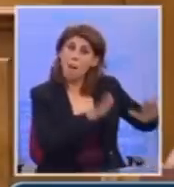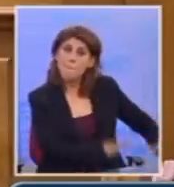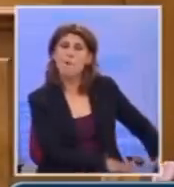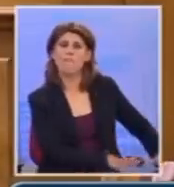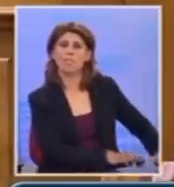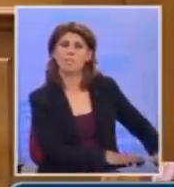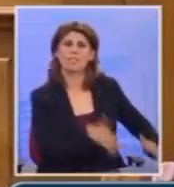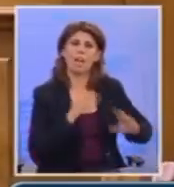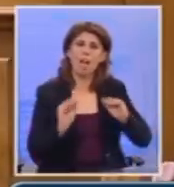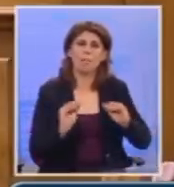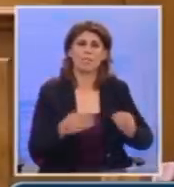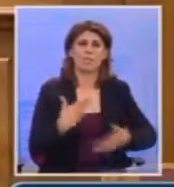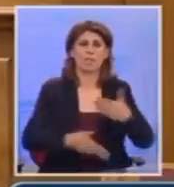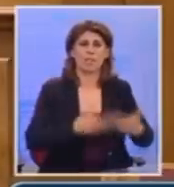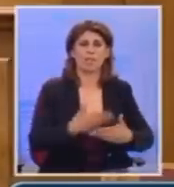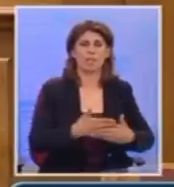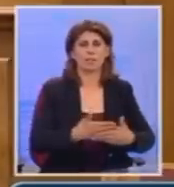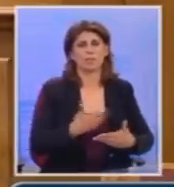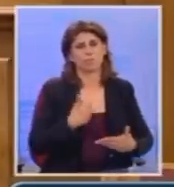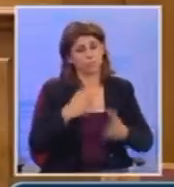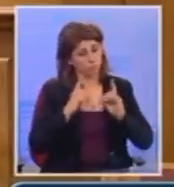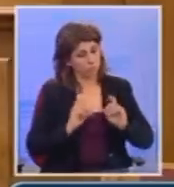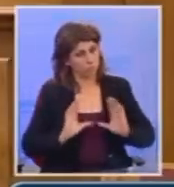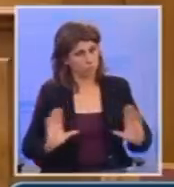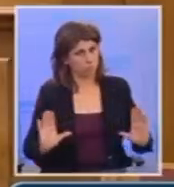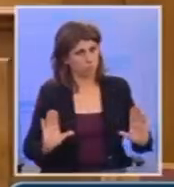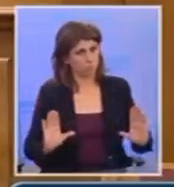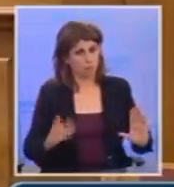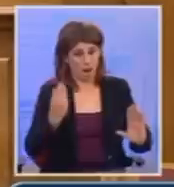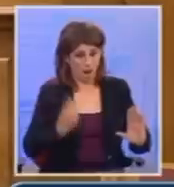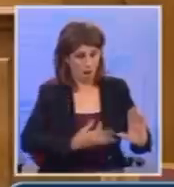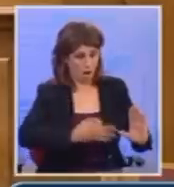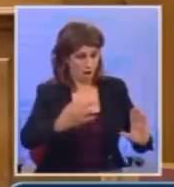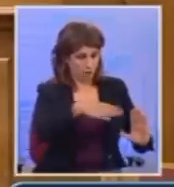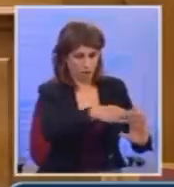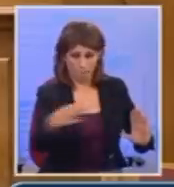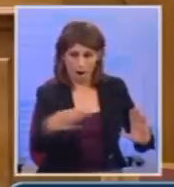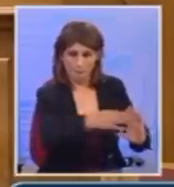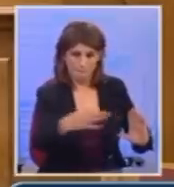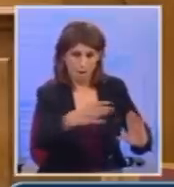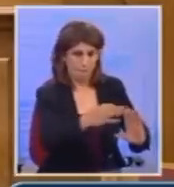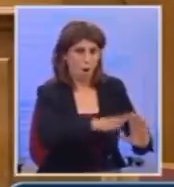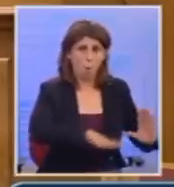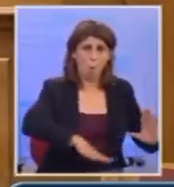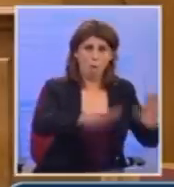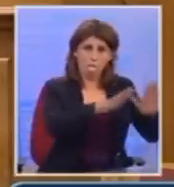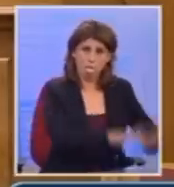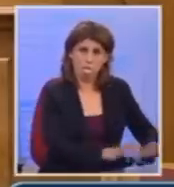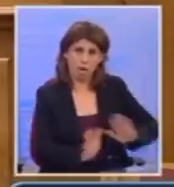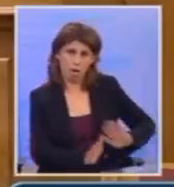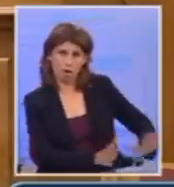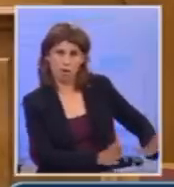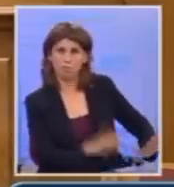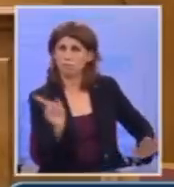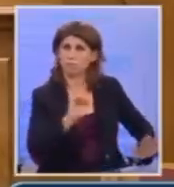εκπαιδευτικής διαδικασίας. Δική μας υποχρέωση και δική μας δέσμευση είναι να διασφαλίσουμε την